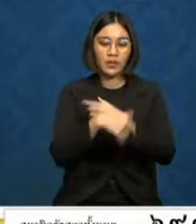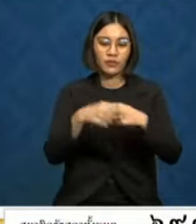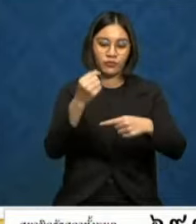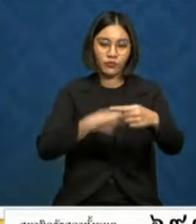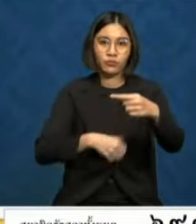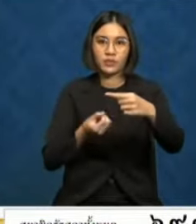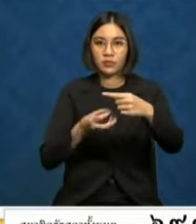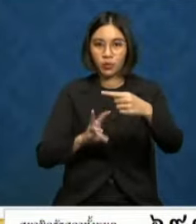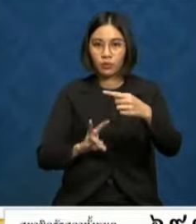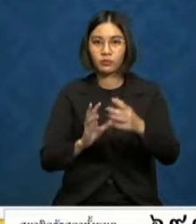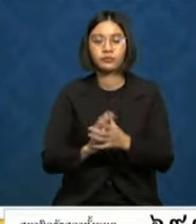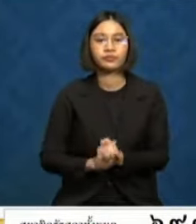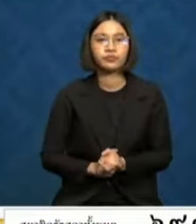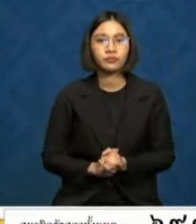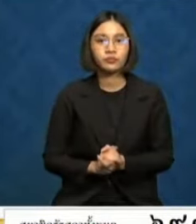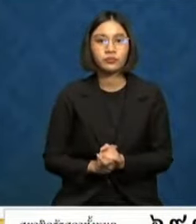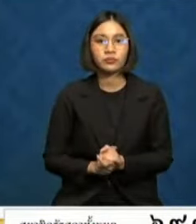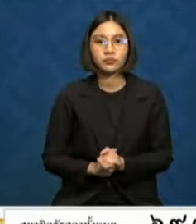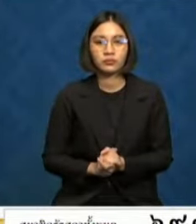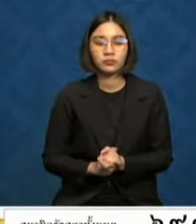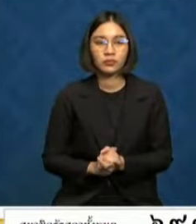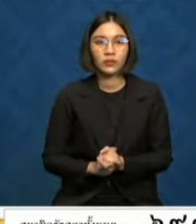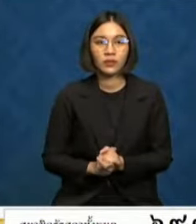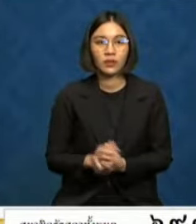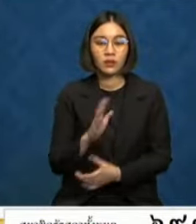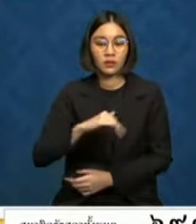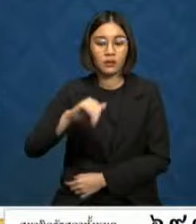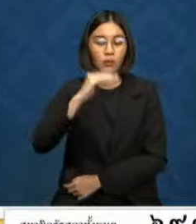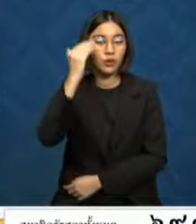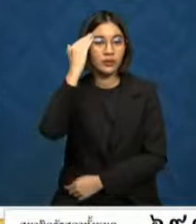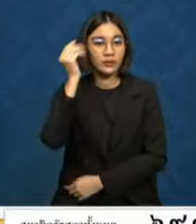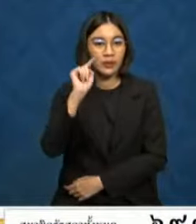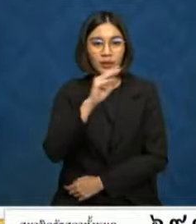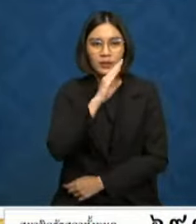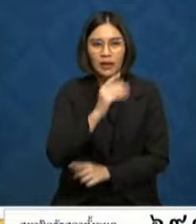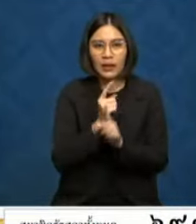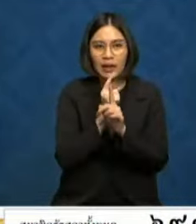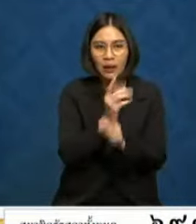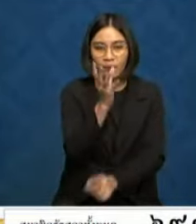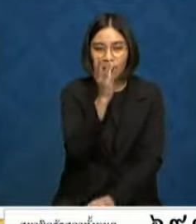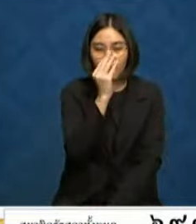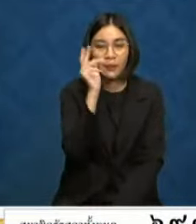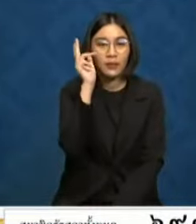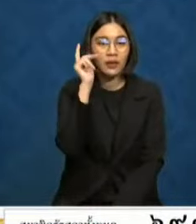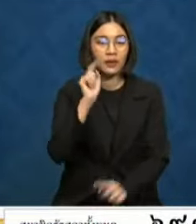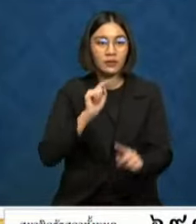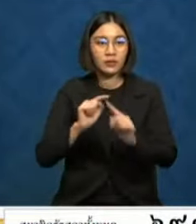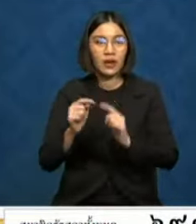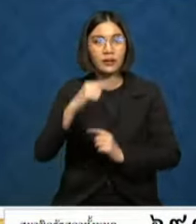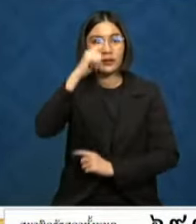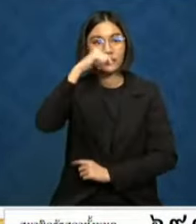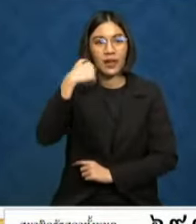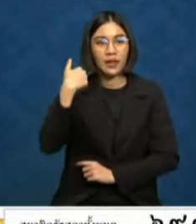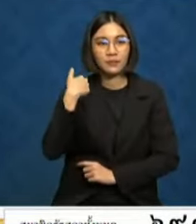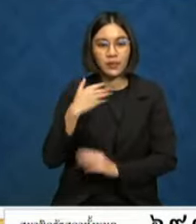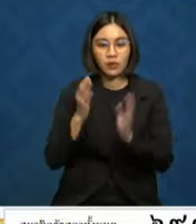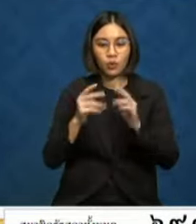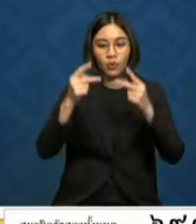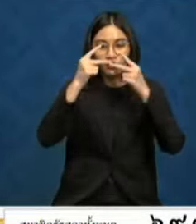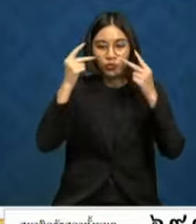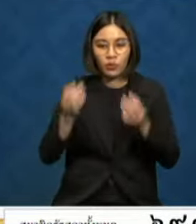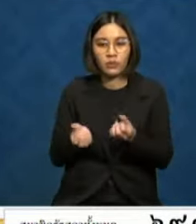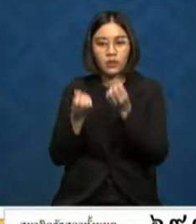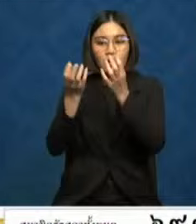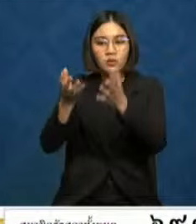ครับแล้วก็อย่างที่ทราบว่าถ้าหากท่านติดตามข่าวจะเห็นว่าเมืองไทยก็มีกรณีการส่งผู้ร้ายข้ามแดนค่อนข้